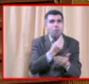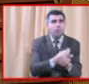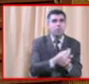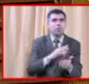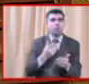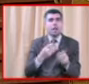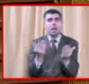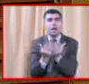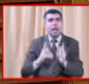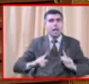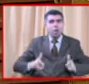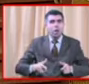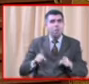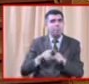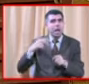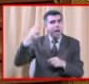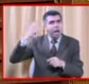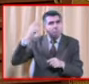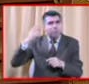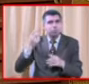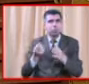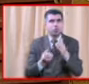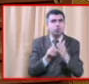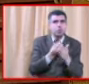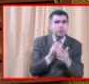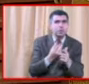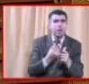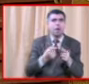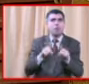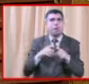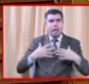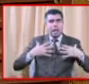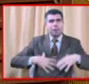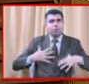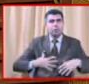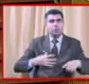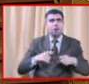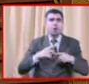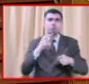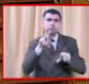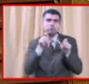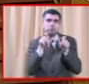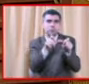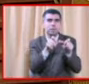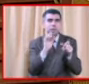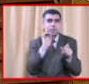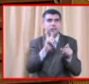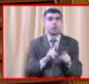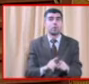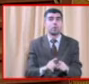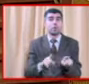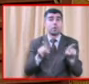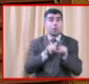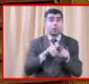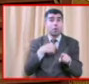بعض المرات لافكارهم وبعض المرات لارائهم وبعض المرات حتى للباسهم. العنف الثاني هو المتمثل في